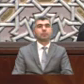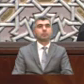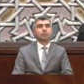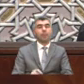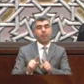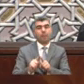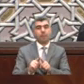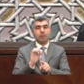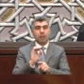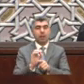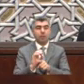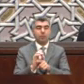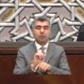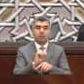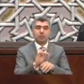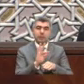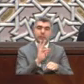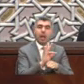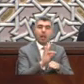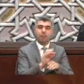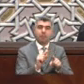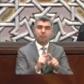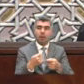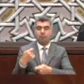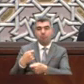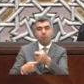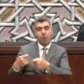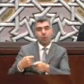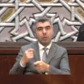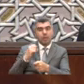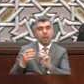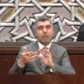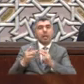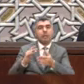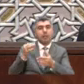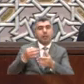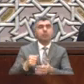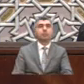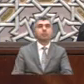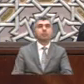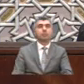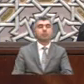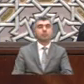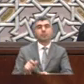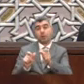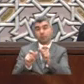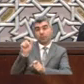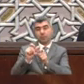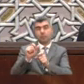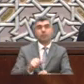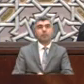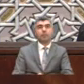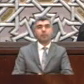تعطيل التجار الصغار والمتوسطين لمسايرة التجارة الإلكترونية للسيدات والسادة النواب